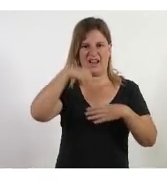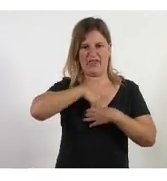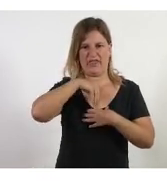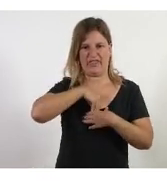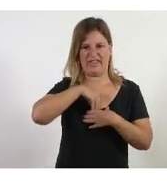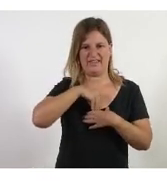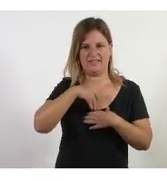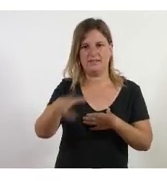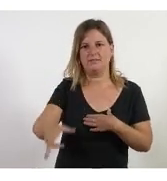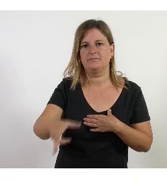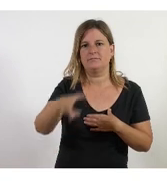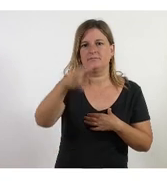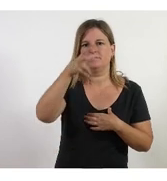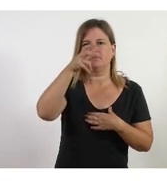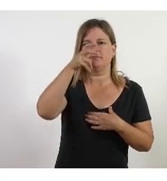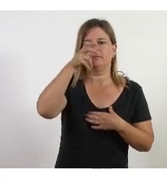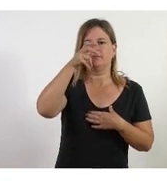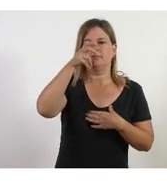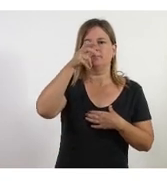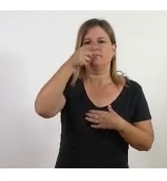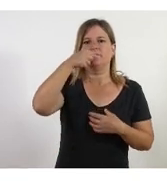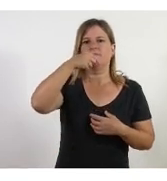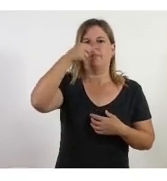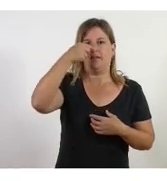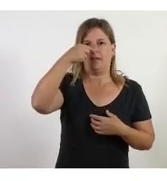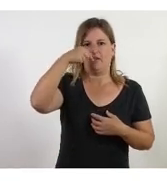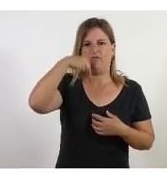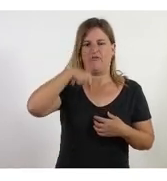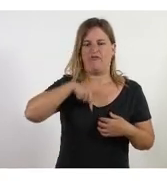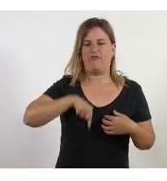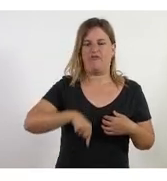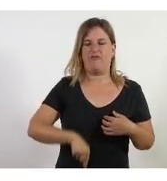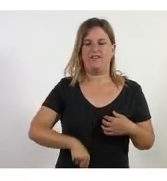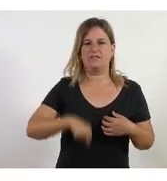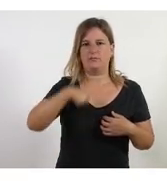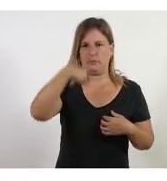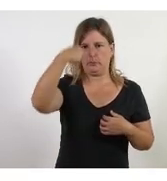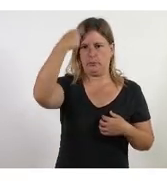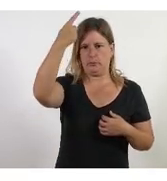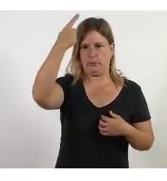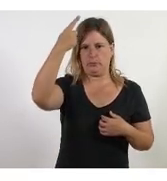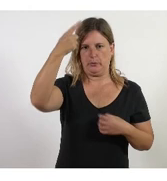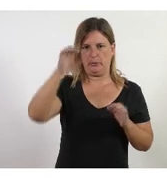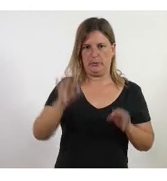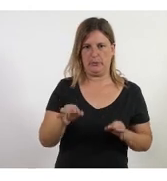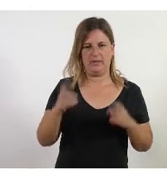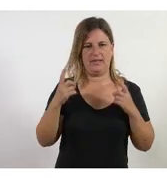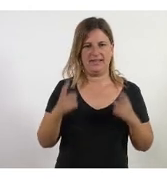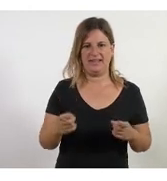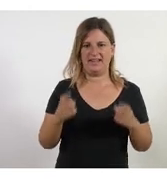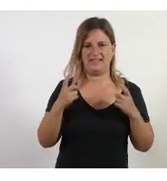que vagi des de quan respiro, que m'arribi fins a la punta del peu i fins a dalt de tot del cap.